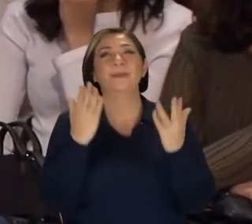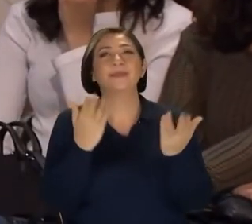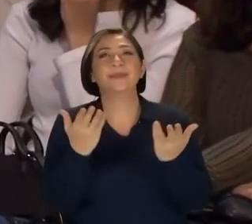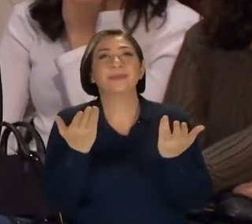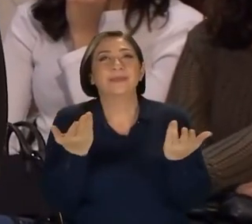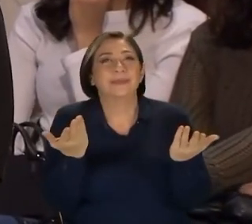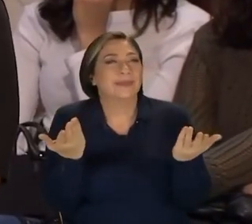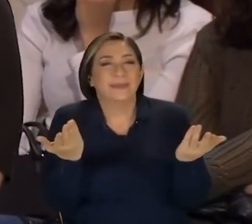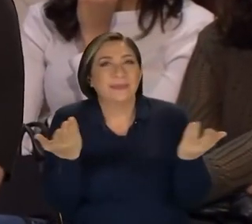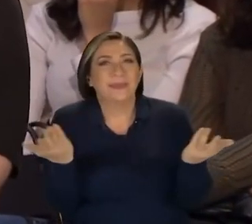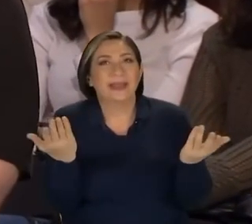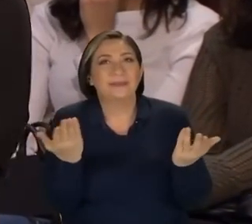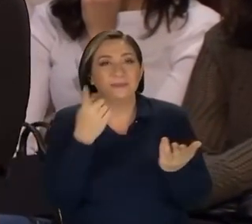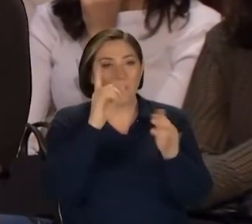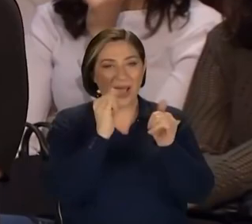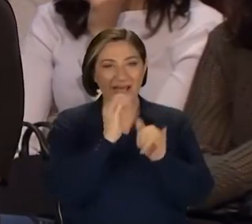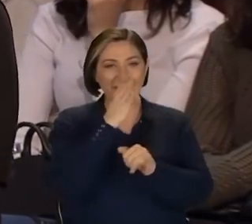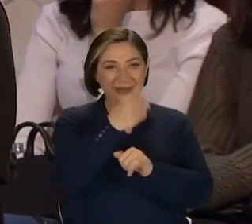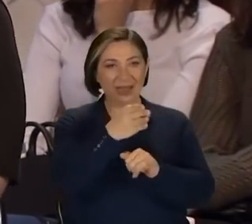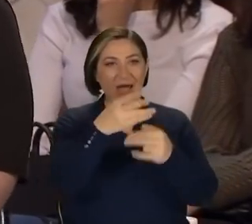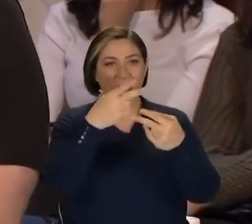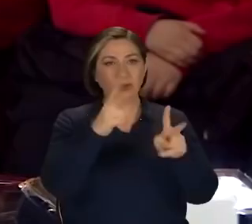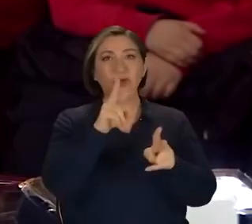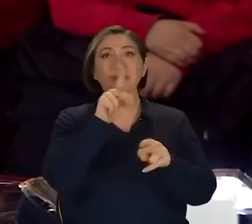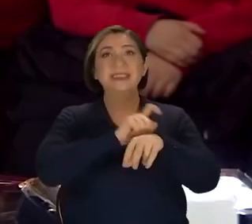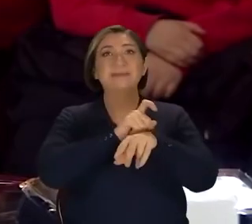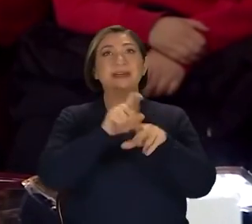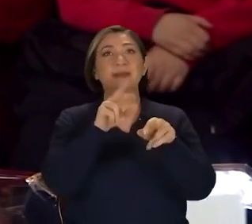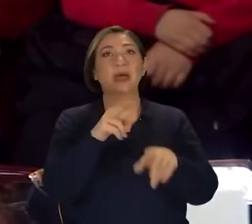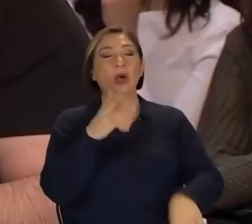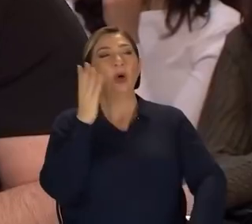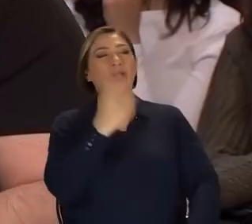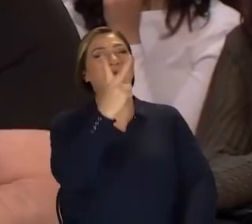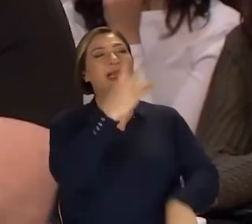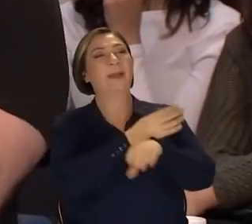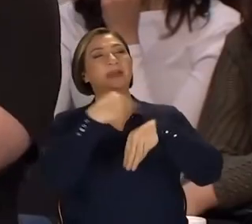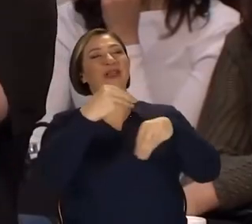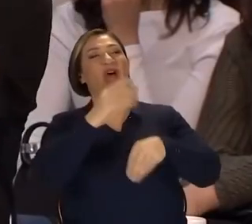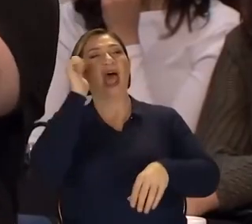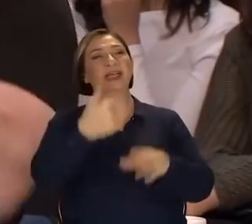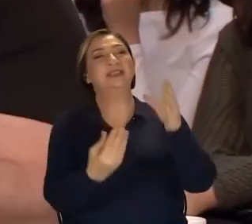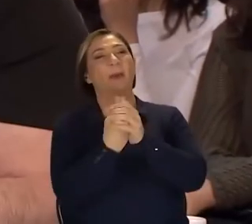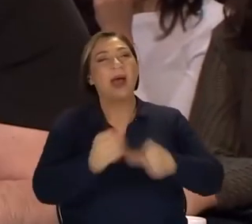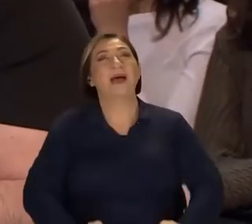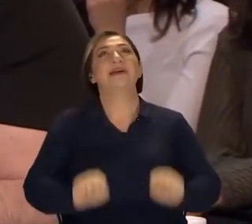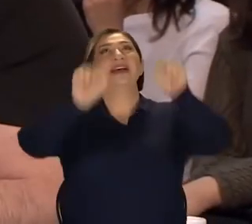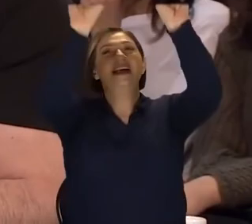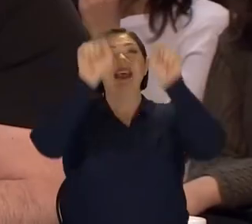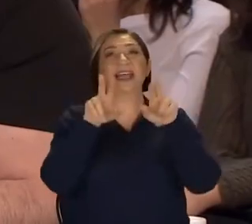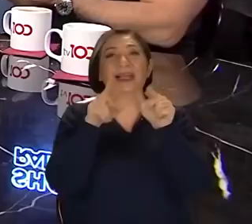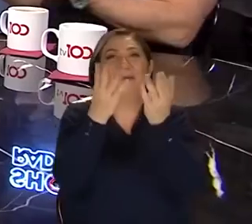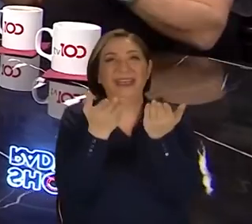mi? Yani mesela bir bakkala dükkanını açıyor diye kızmak gibi. Ulan iki ekmek satacağım diye her sabah kepenk.